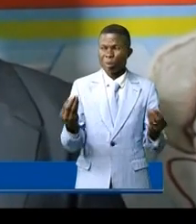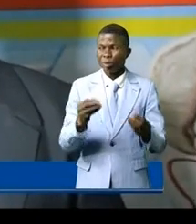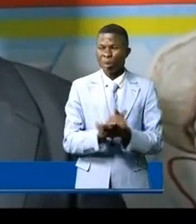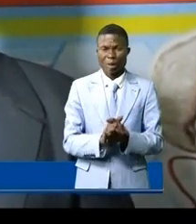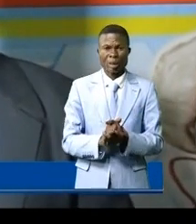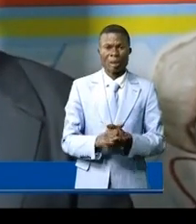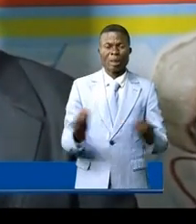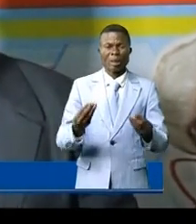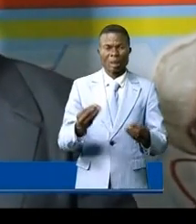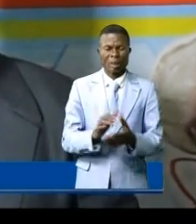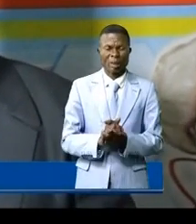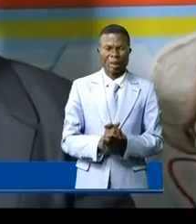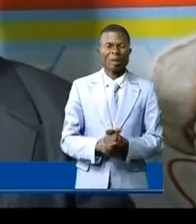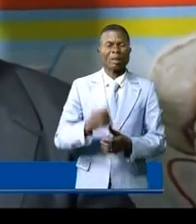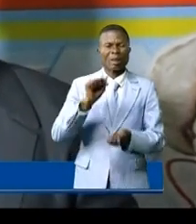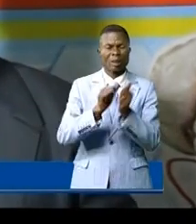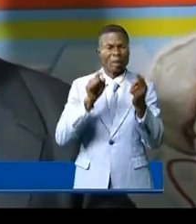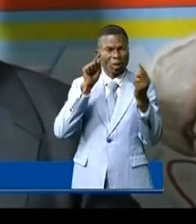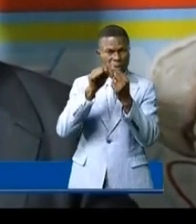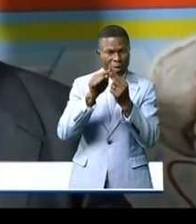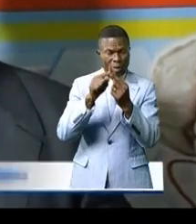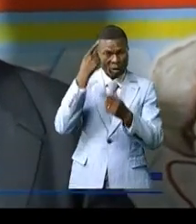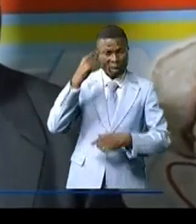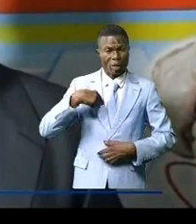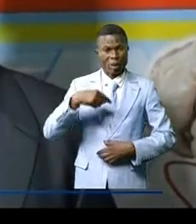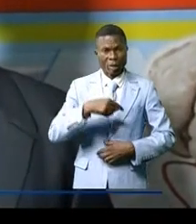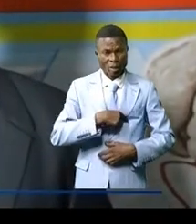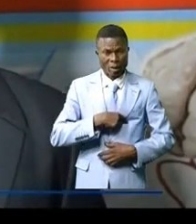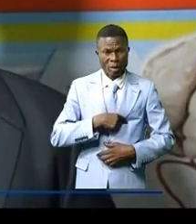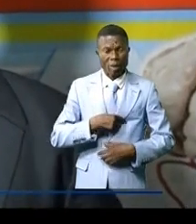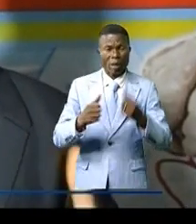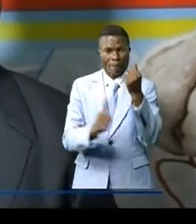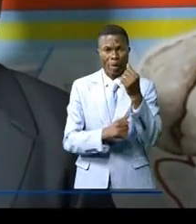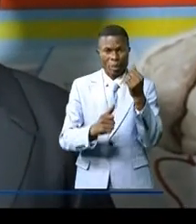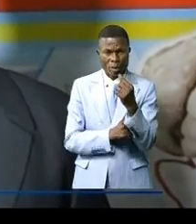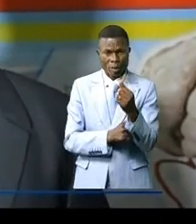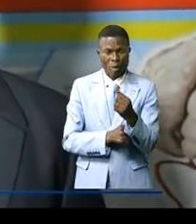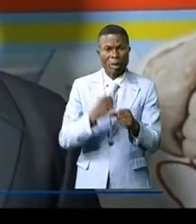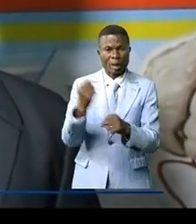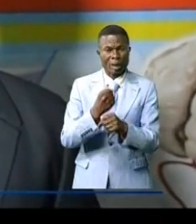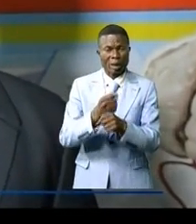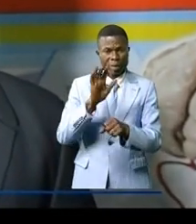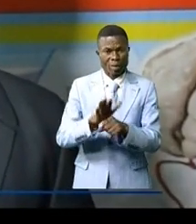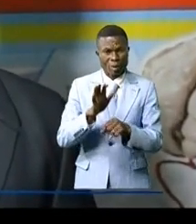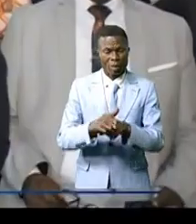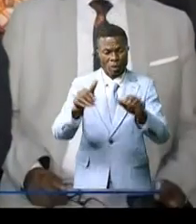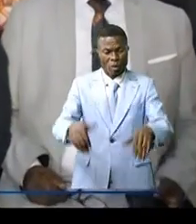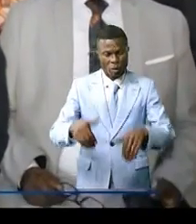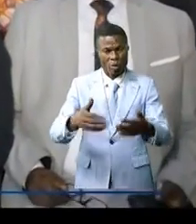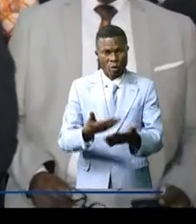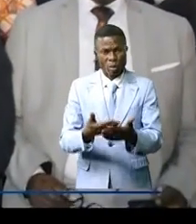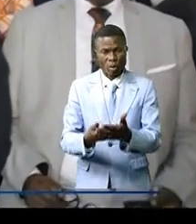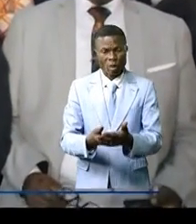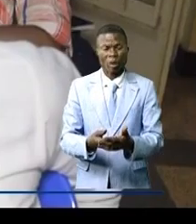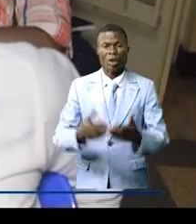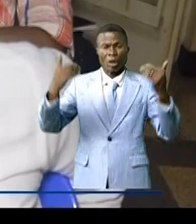de l'État avec les outils pour faire les champs. On peut produire suffisamment, nous avons un terre fertile. Pour les